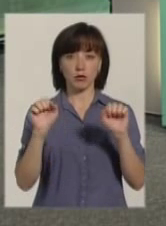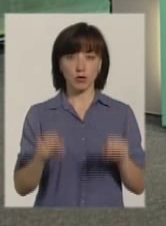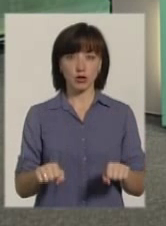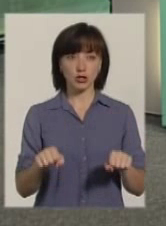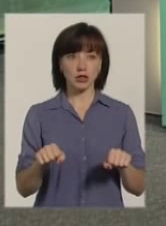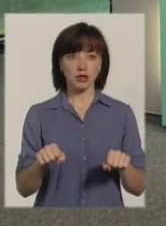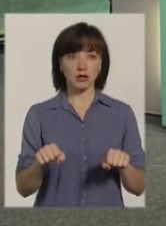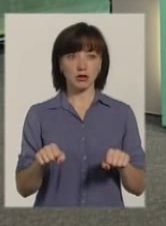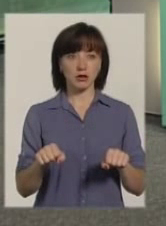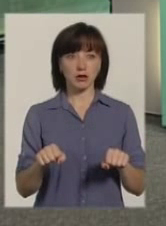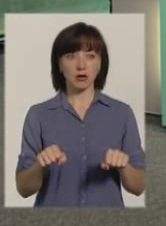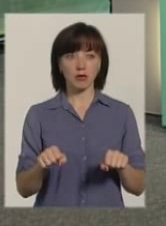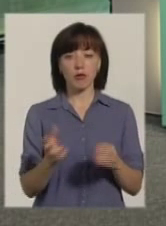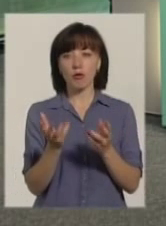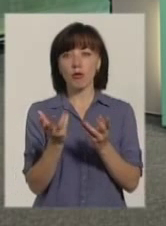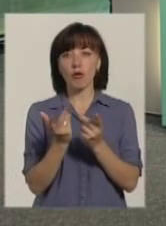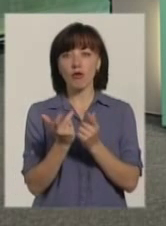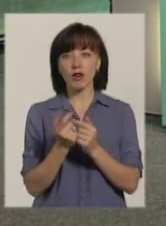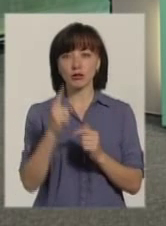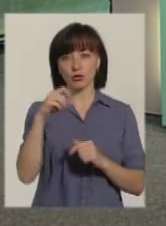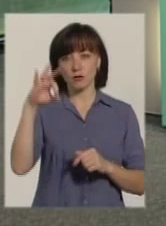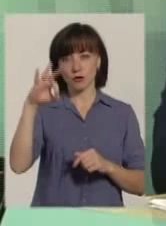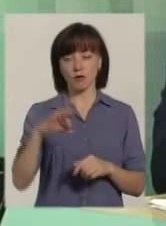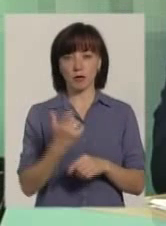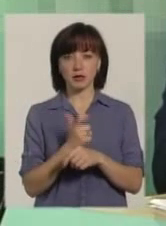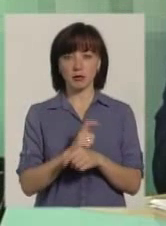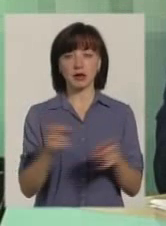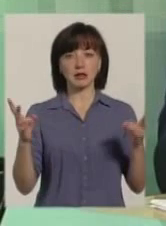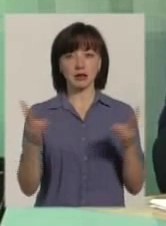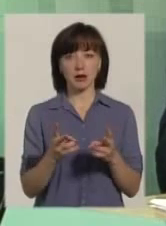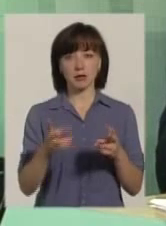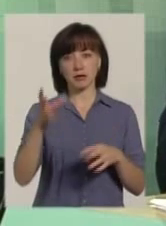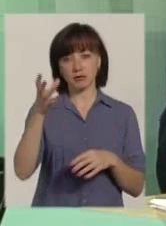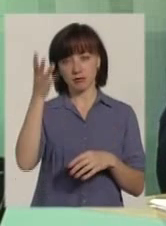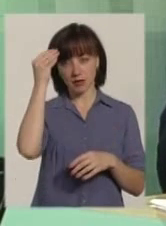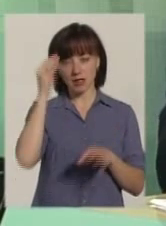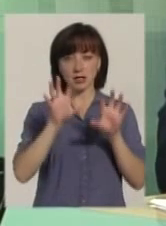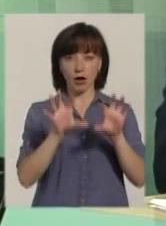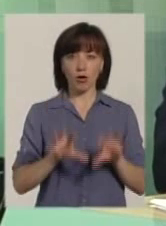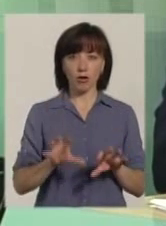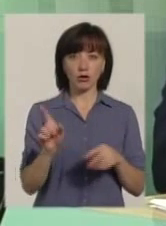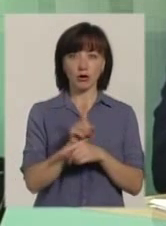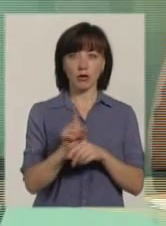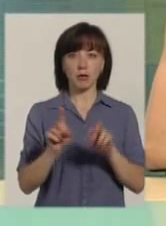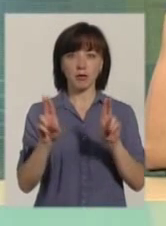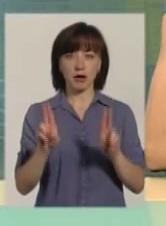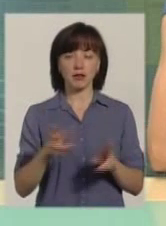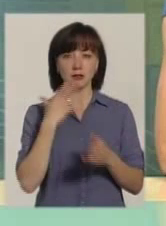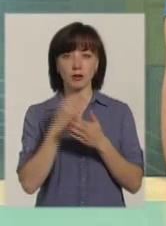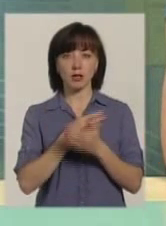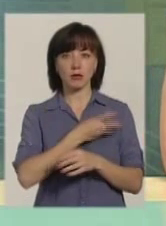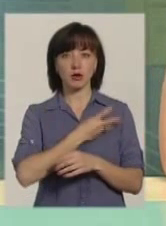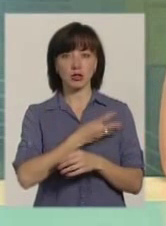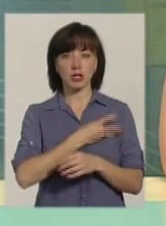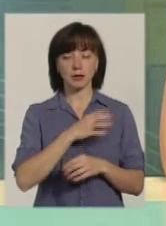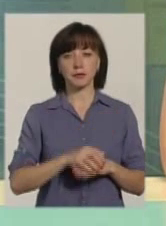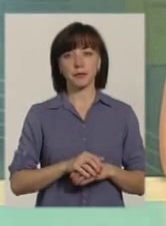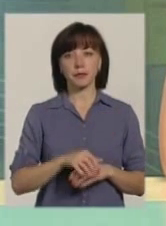це 100% максимально. Але треба рахувати закон, норми, правила і свої бажання. Михайло